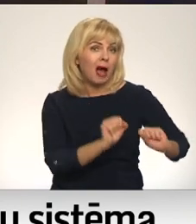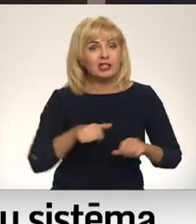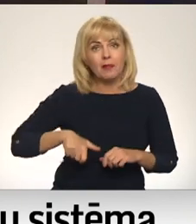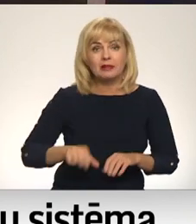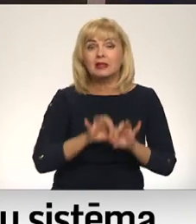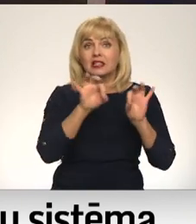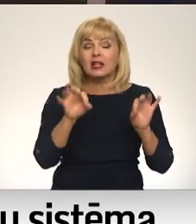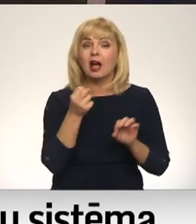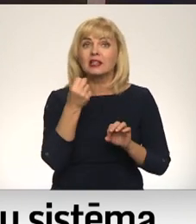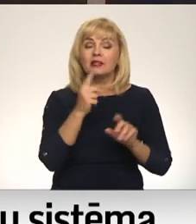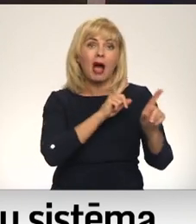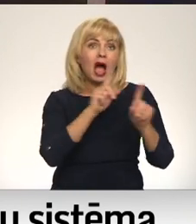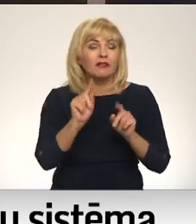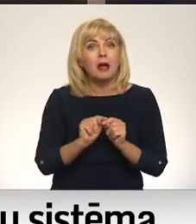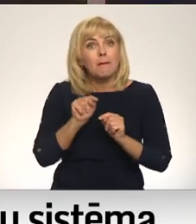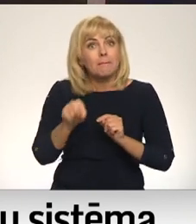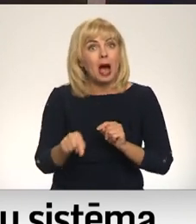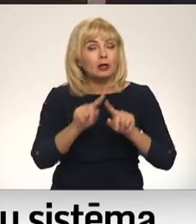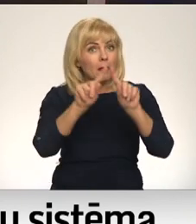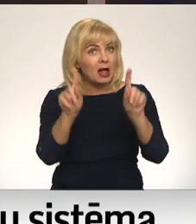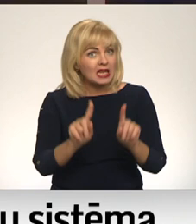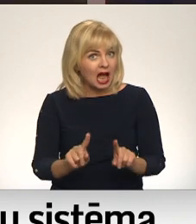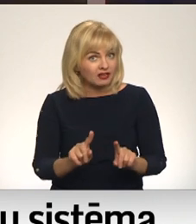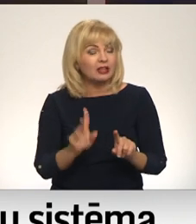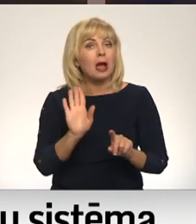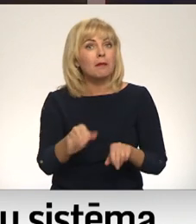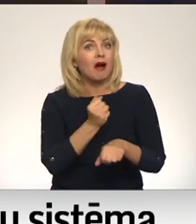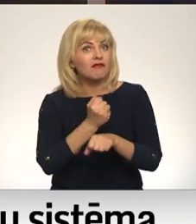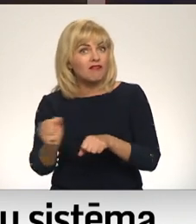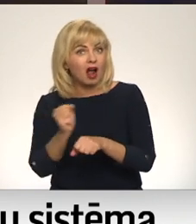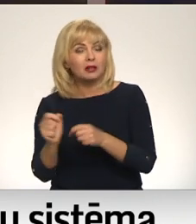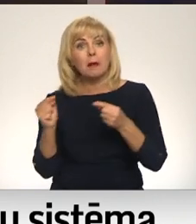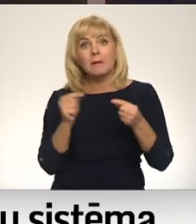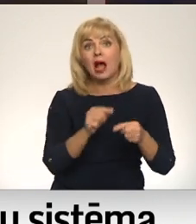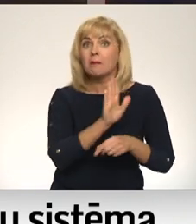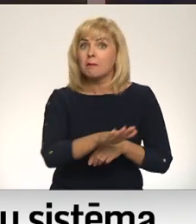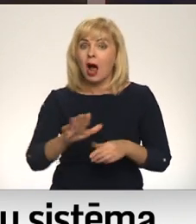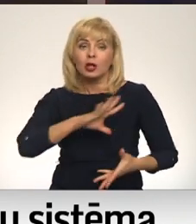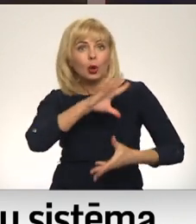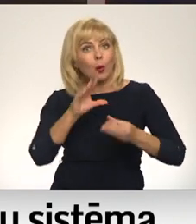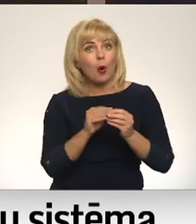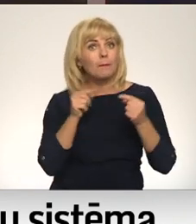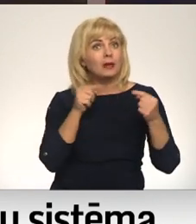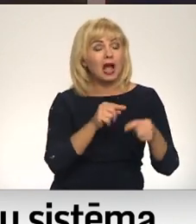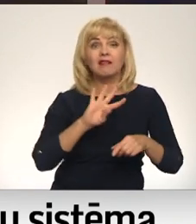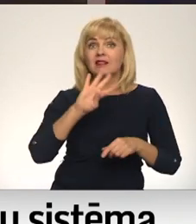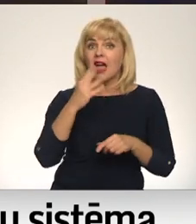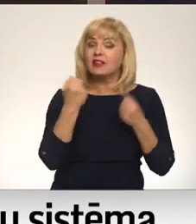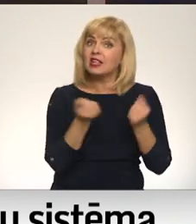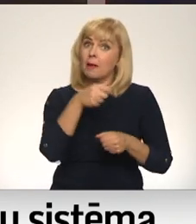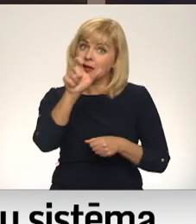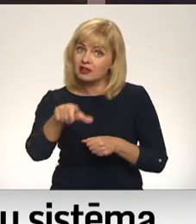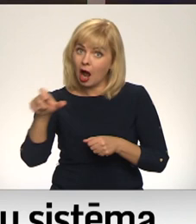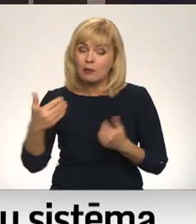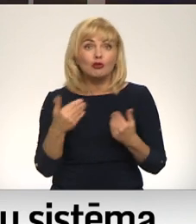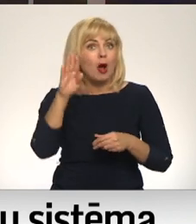13 administratīvo pārkāpumu lietvedības par vardarbību pret bērniem, kopumā pret 9 darbiniekiem.